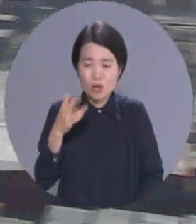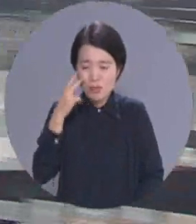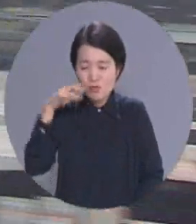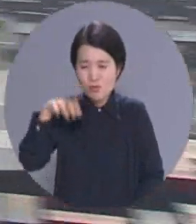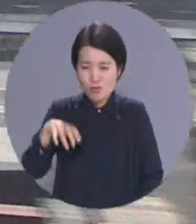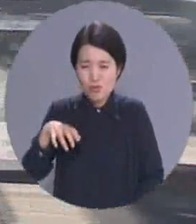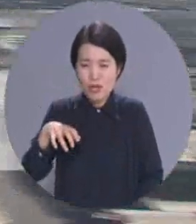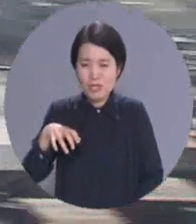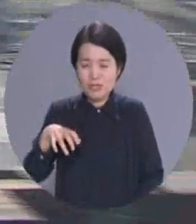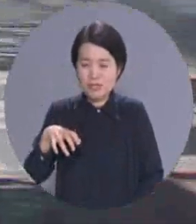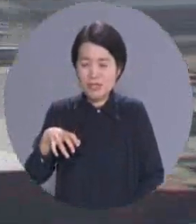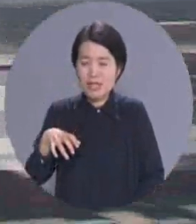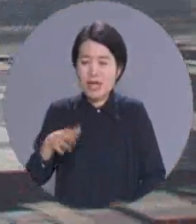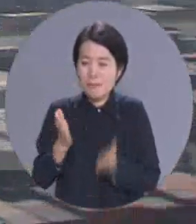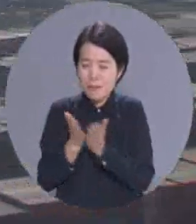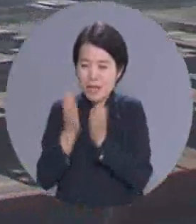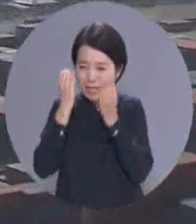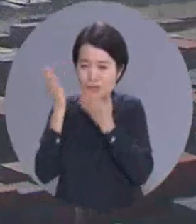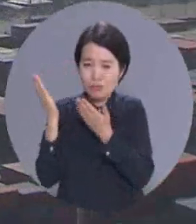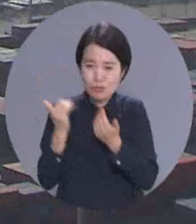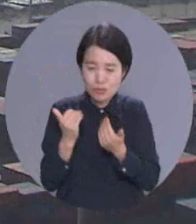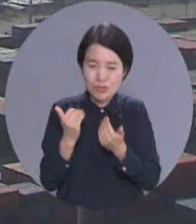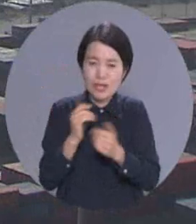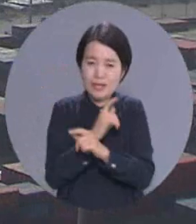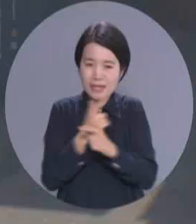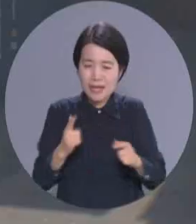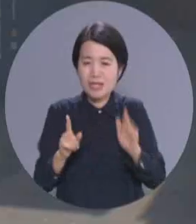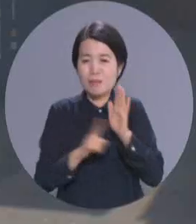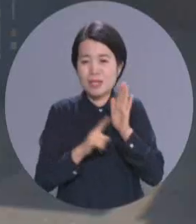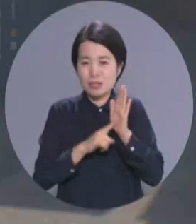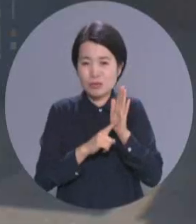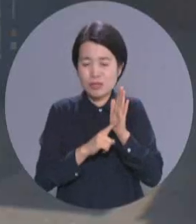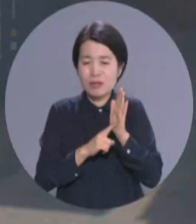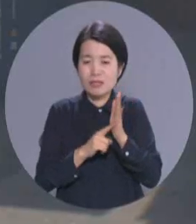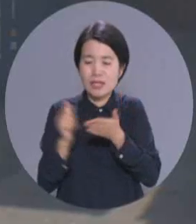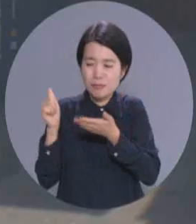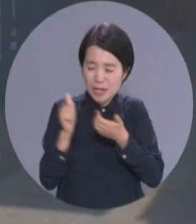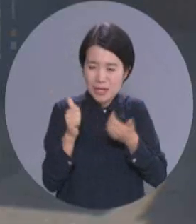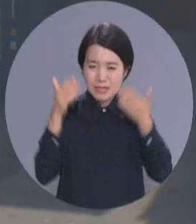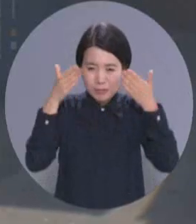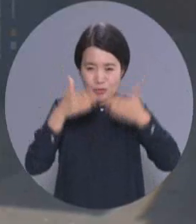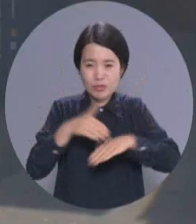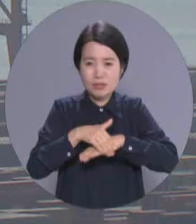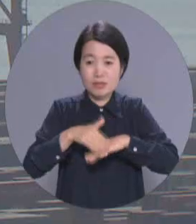원양항로 신규노선 유치 등 전방위적인 마케팅에 집중할 계획입니다